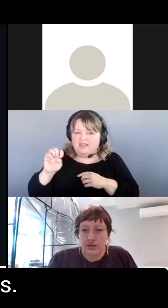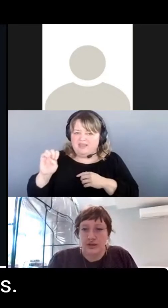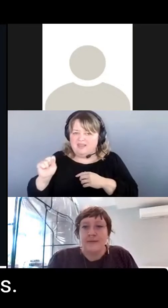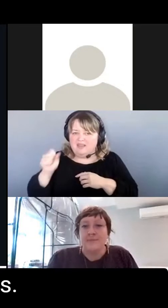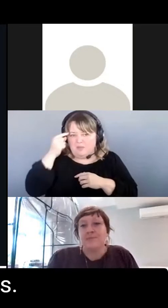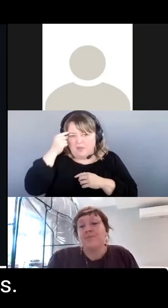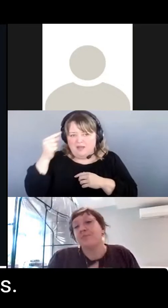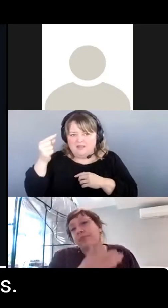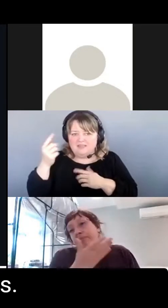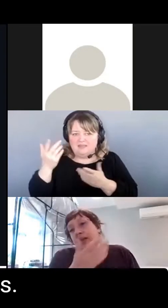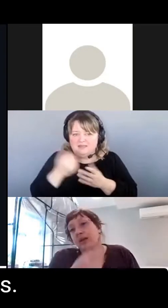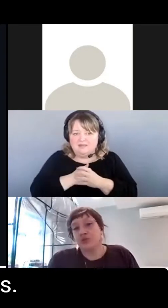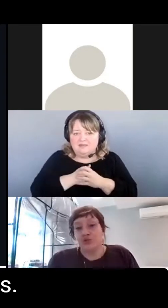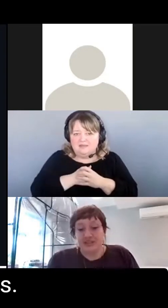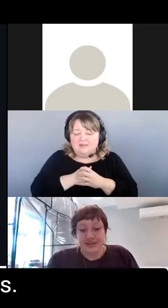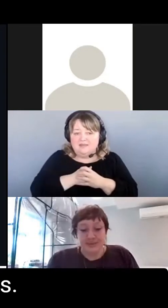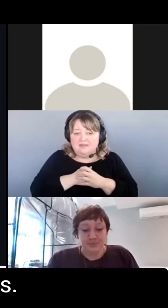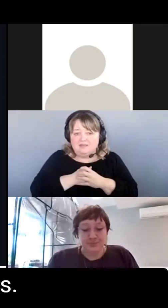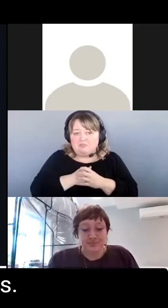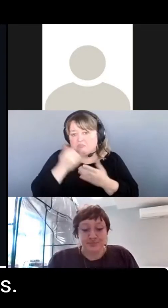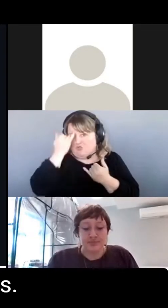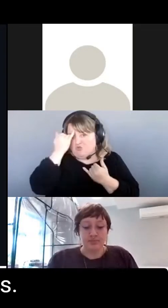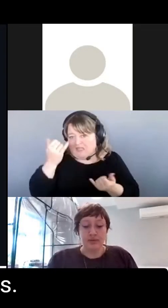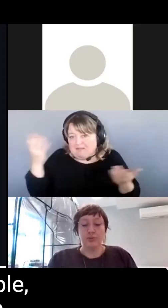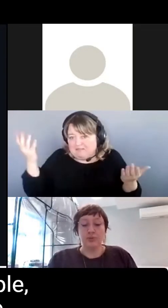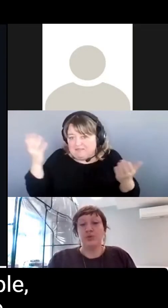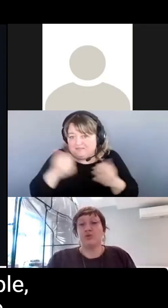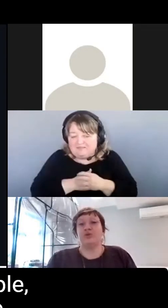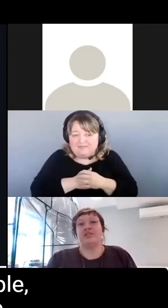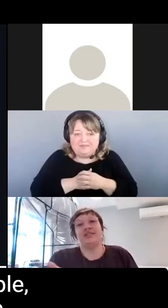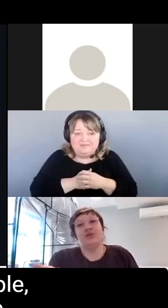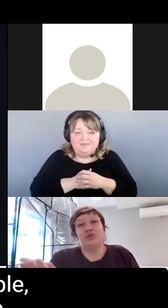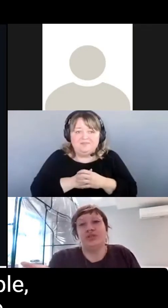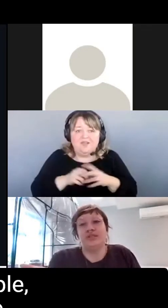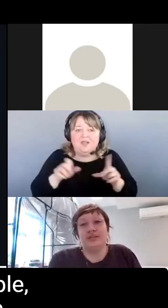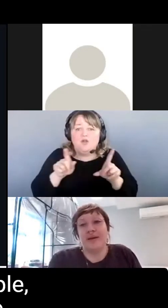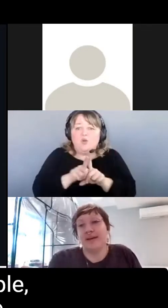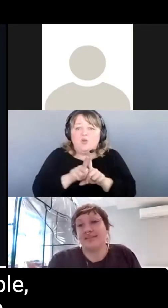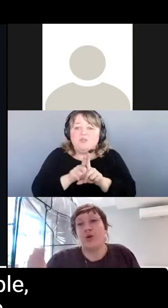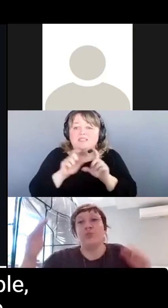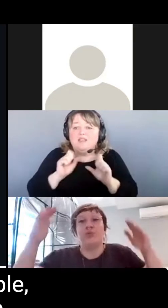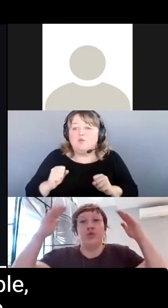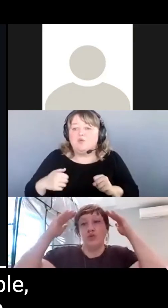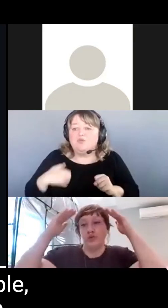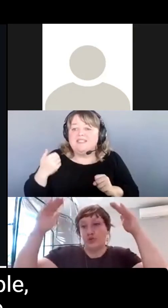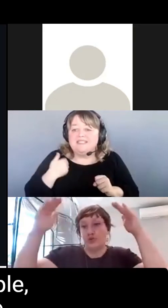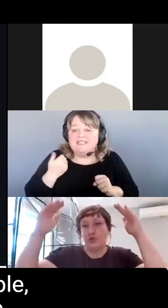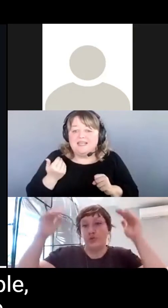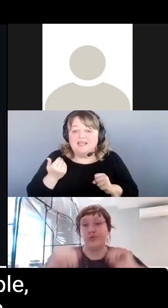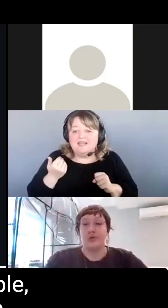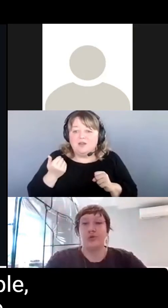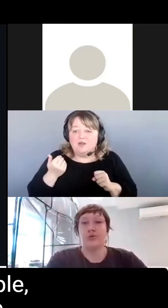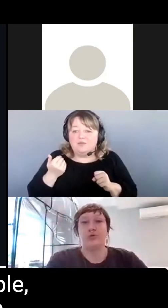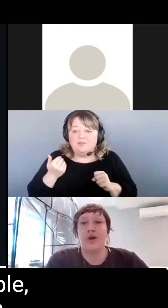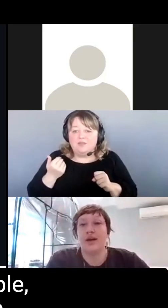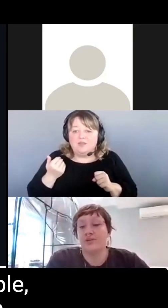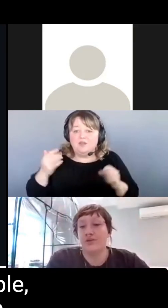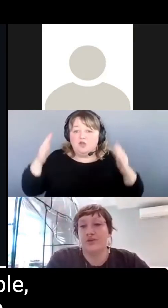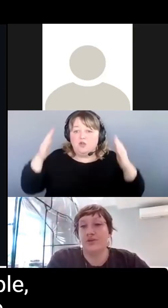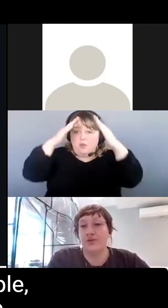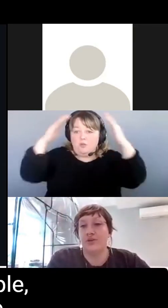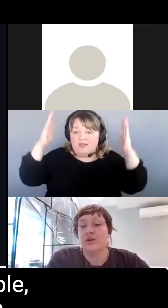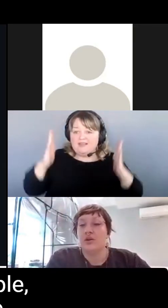donc c'est une idée. Puis, il y a aussi utiliser, par exemple, le dessus d'un